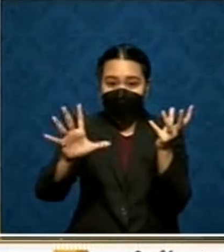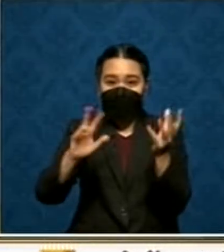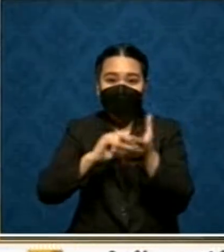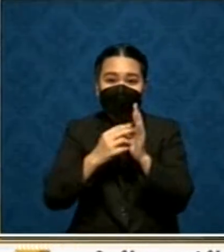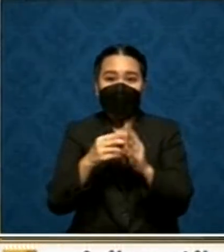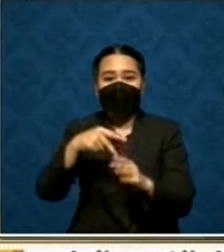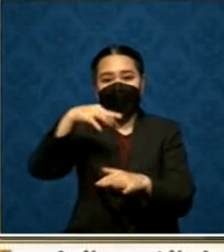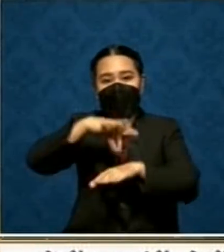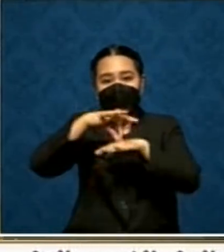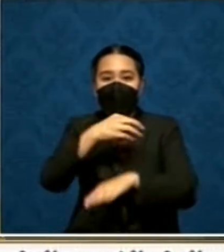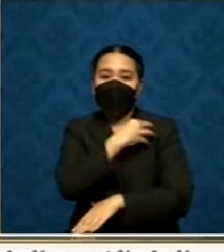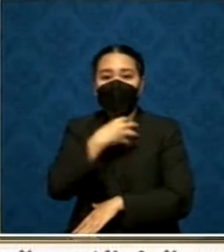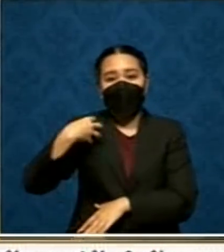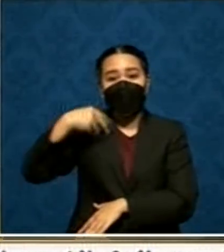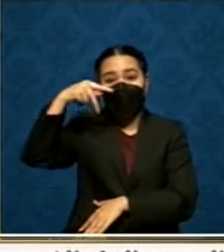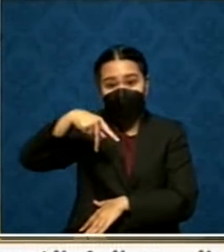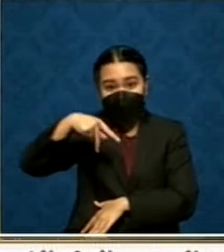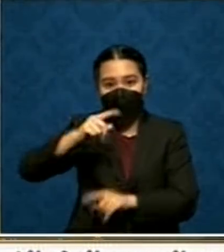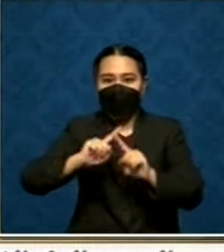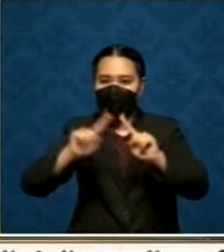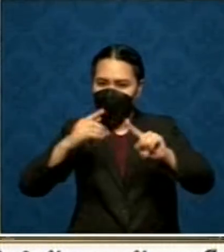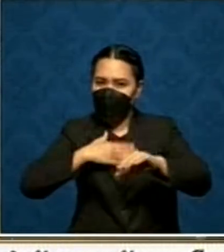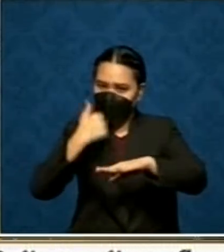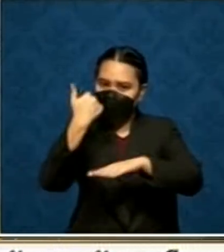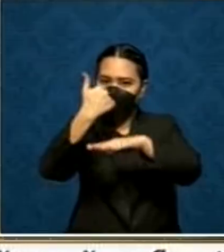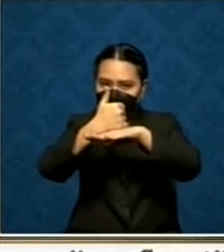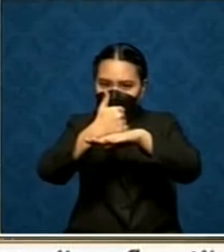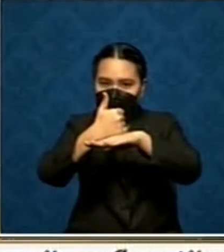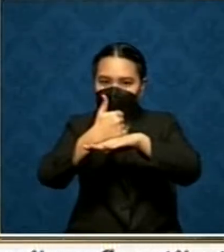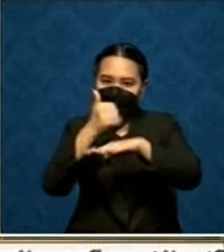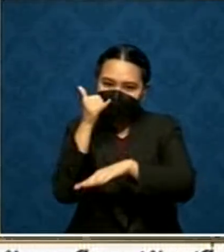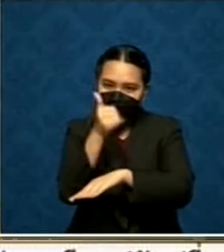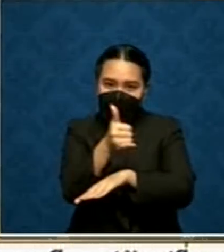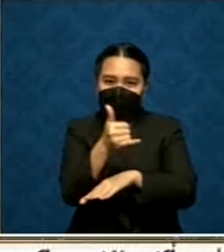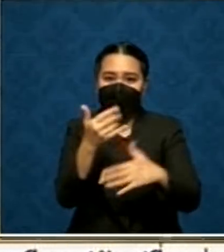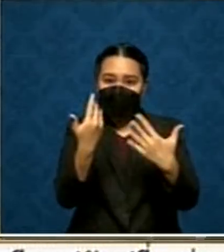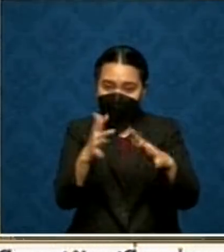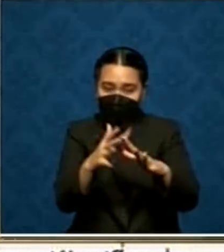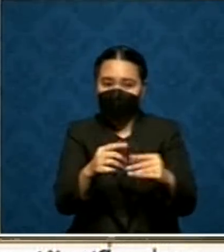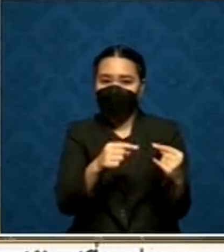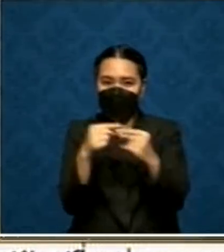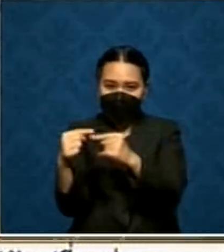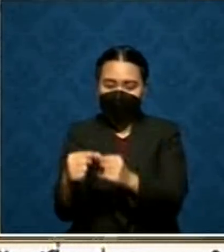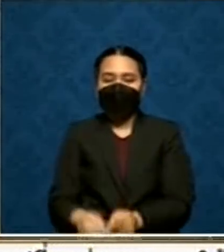ูดพิเศษ แต่เราส่ระดับนี้ไปด้วยและข้อผิสังเก๋ และไม่มาสมประการ Phillip La